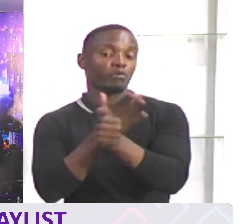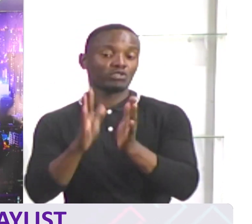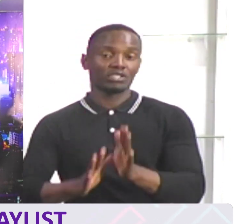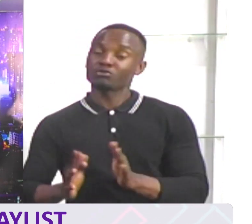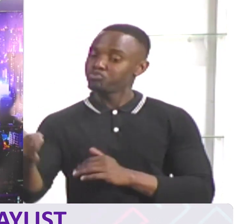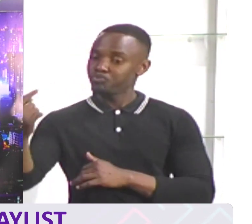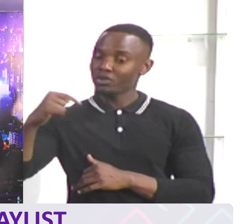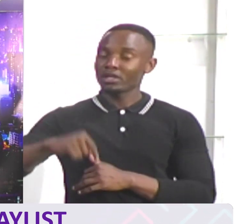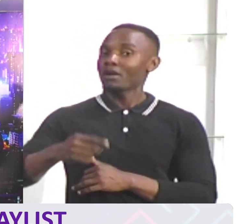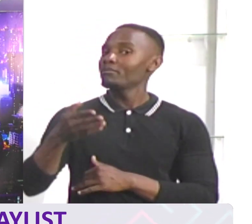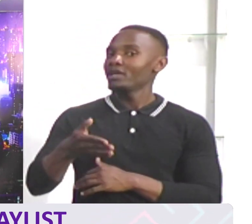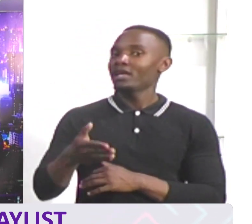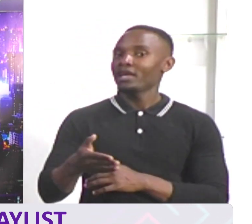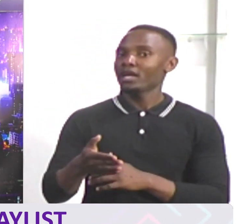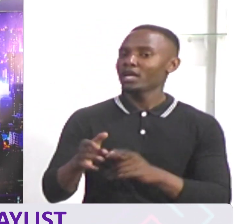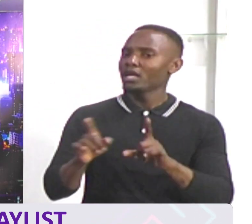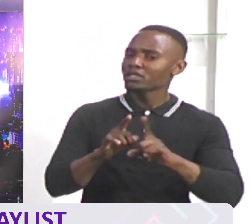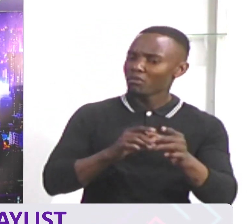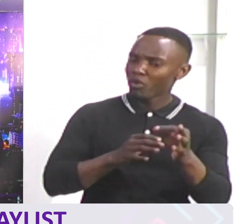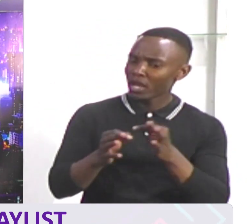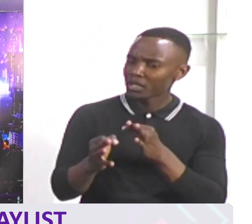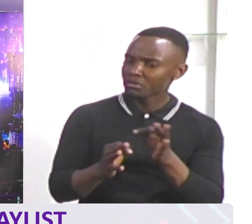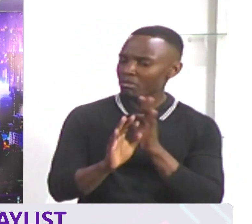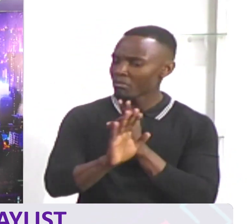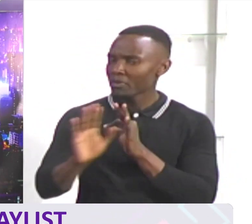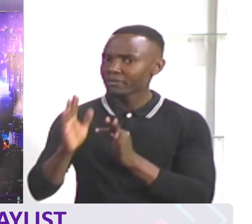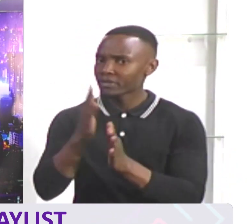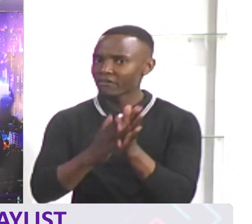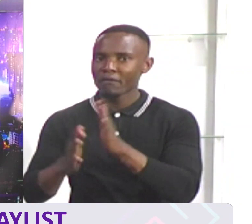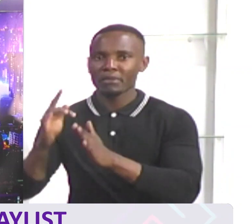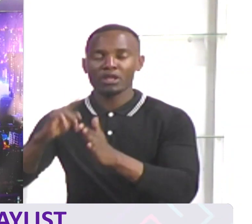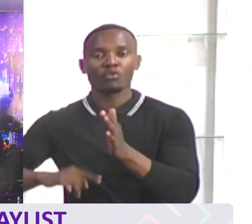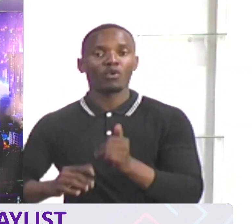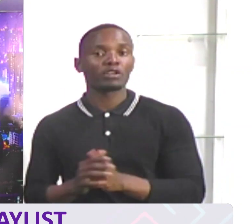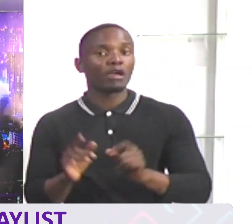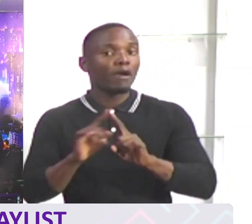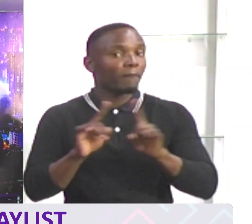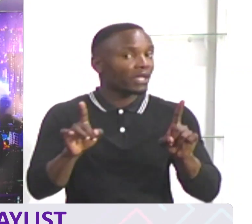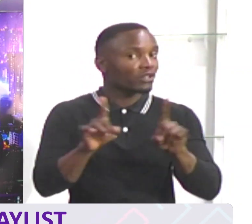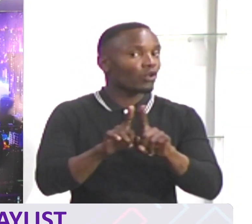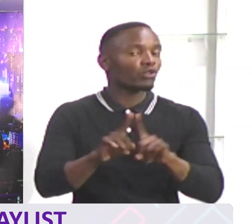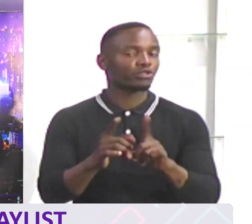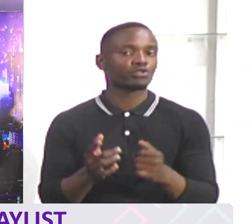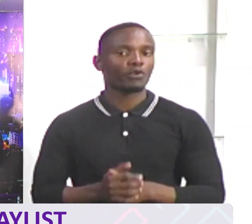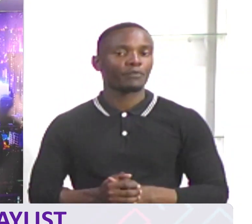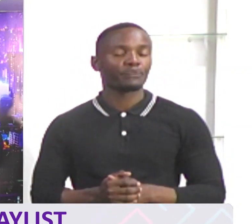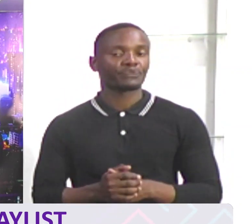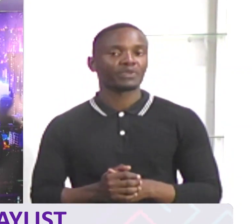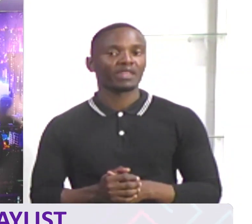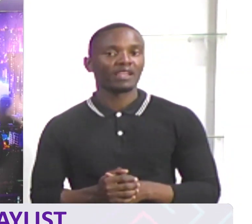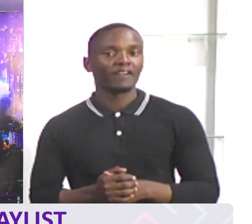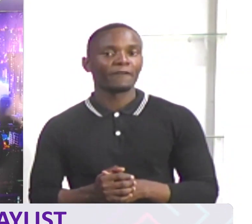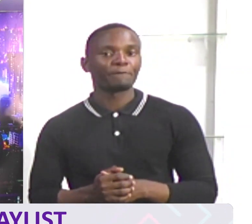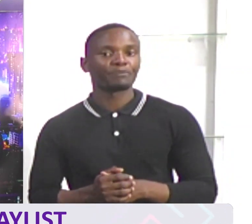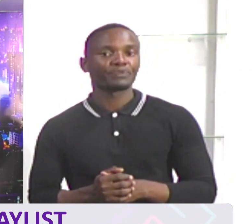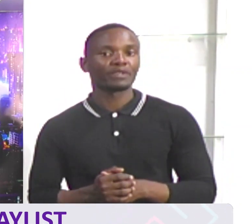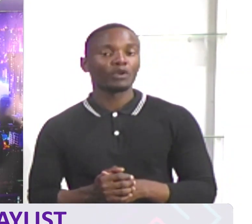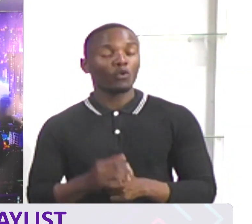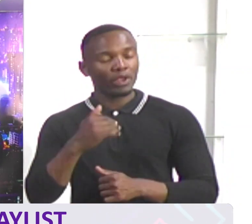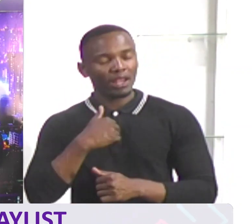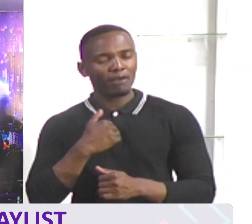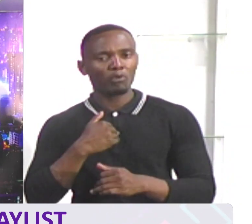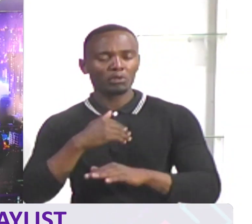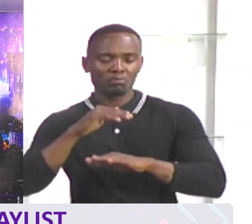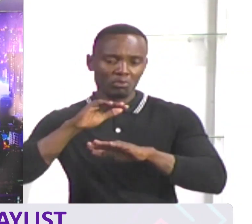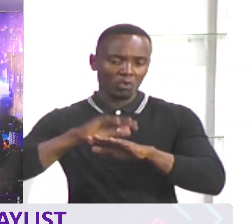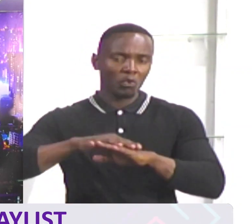niaje, what are their projects, what do they have going on. But then again also as far as conversations is concerned, impactful conversation